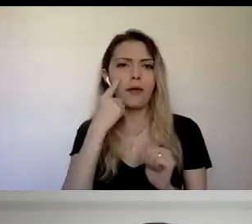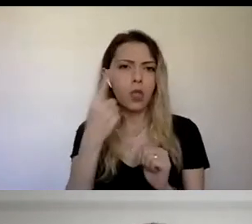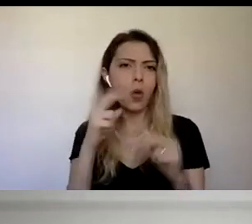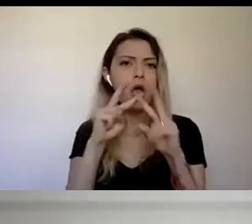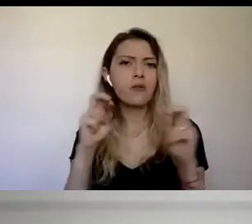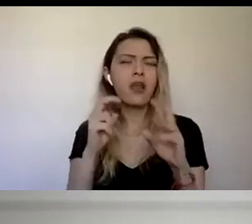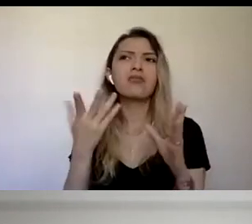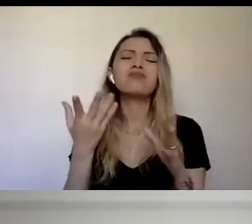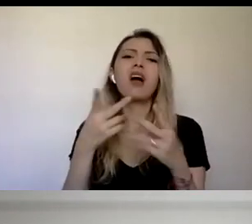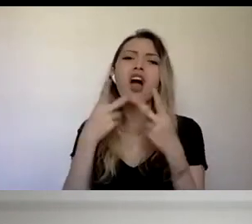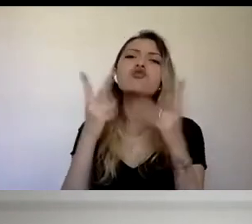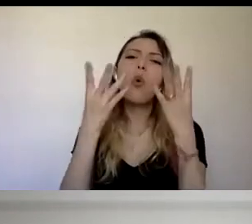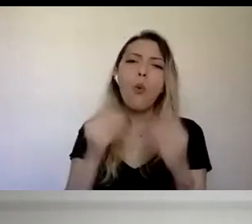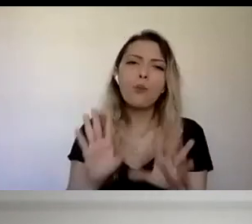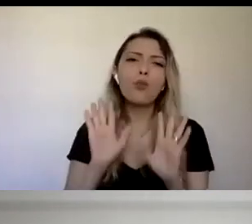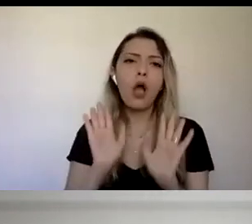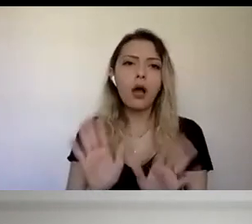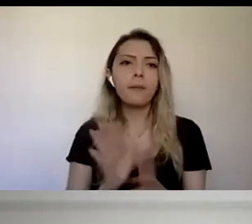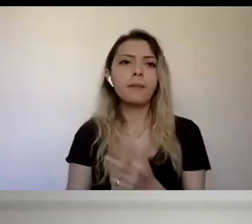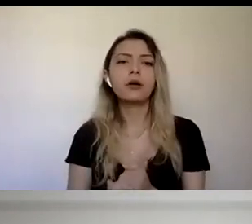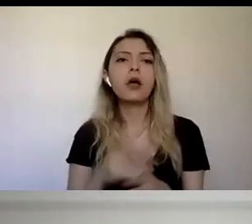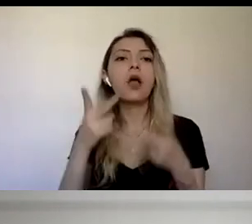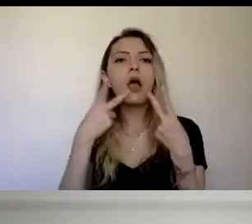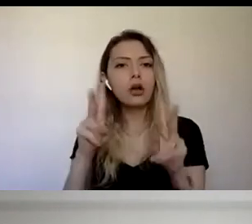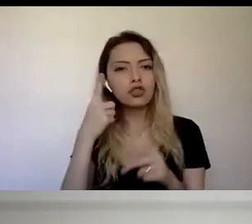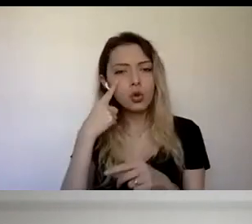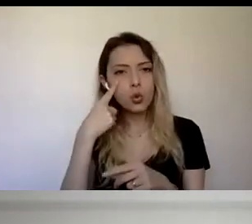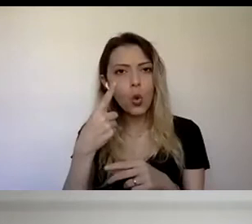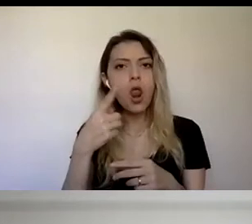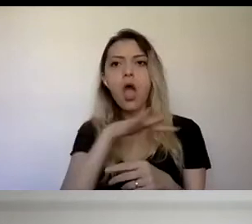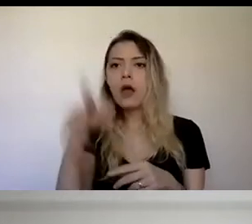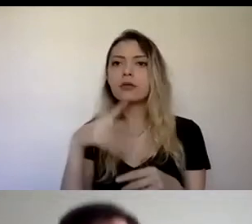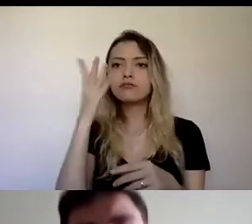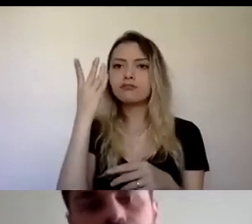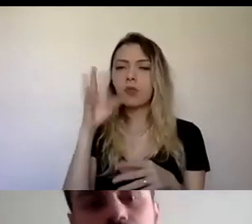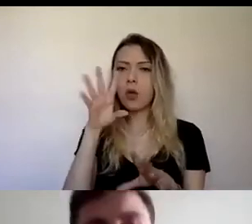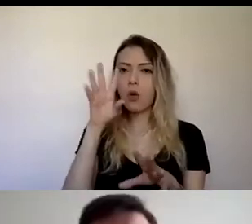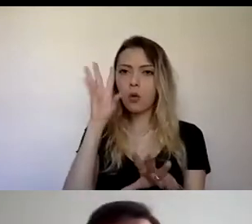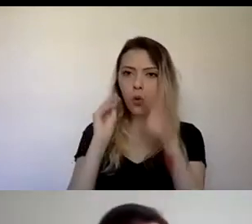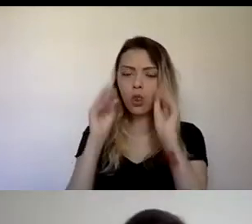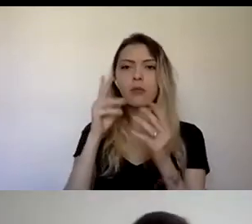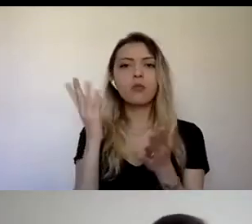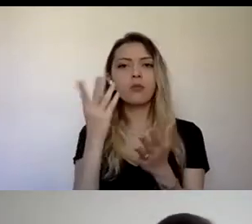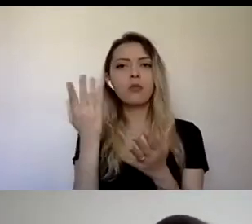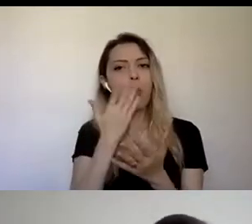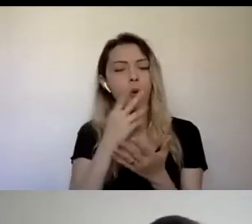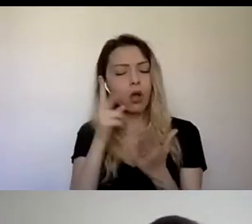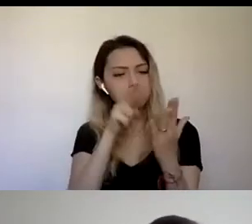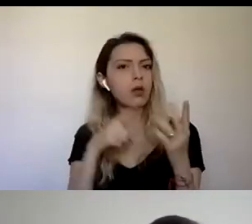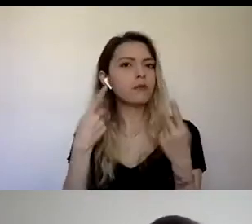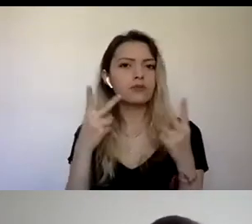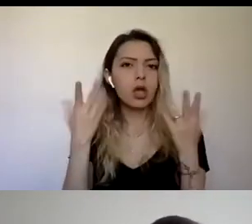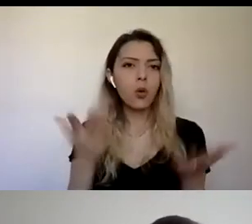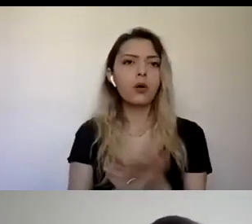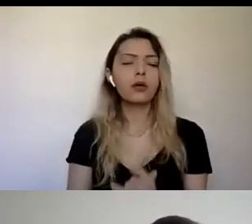olmayabiliyor. Fakat açık kaynaklı akademik araştırmalara özellikle de işte İngilizce, Fransızca